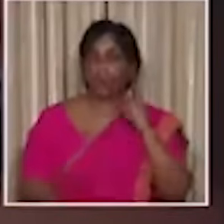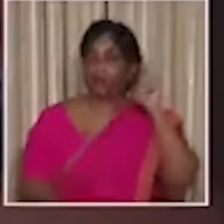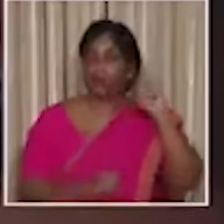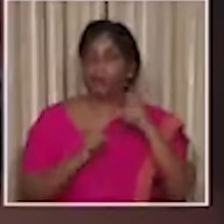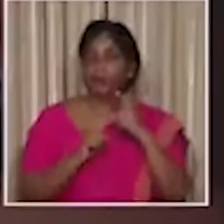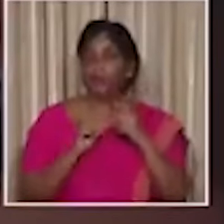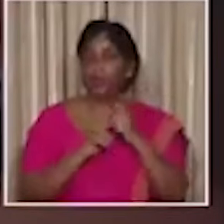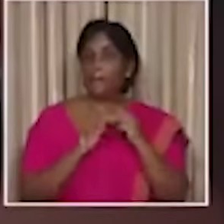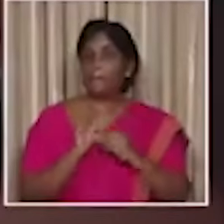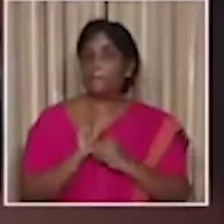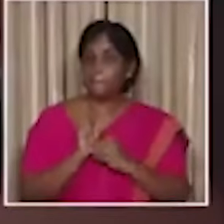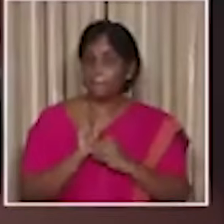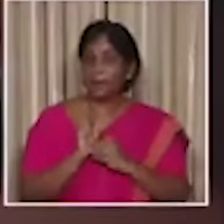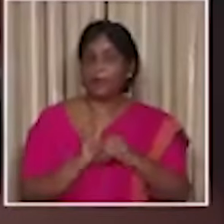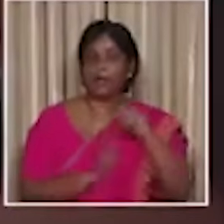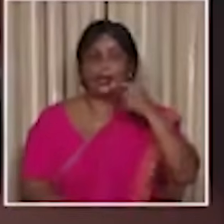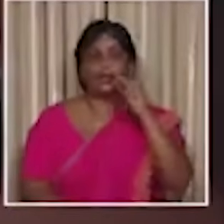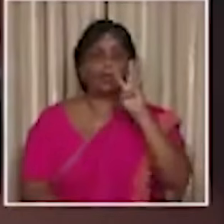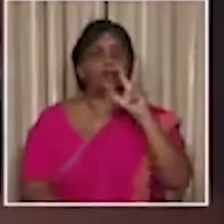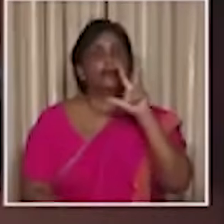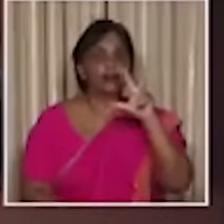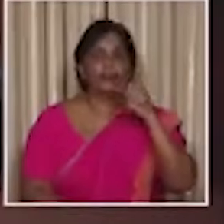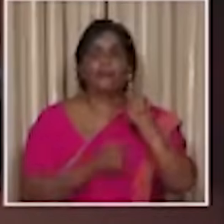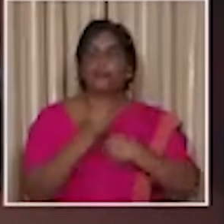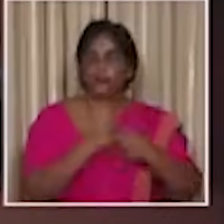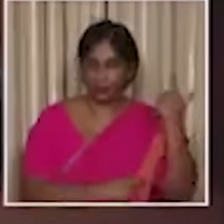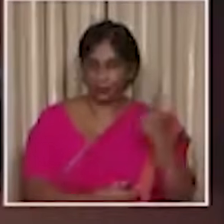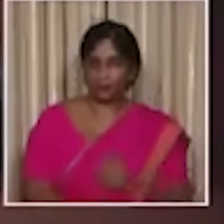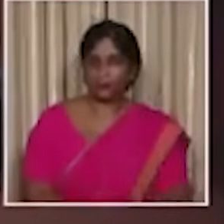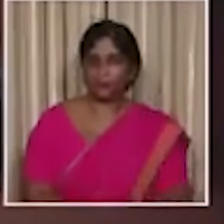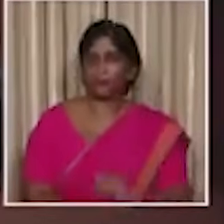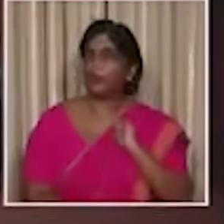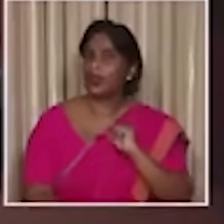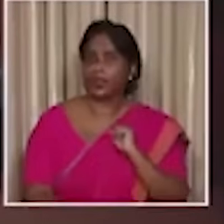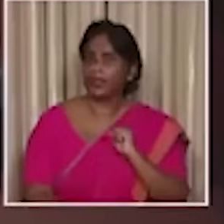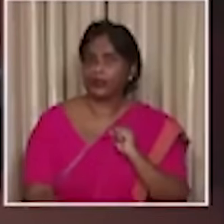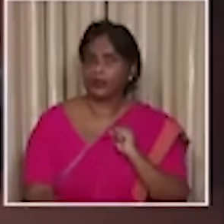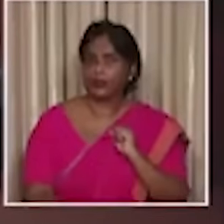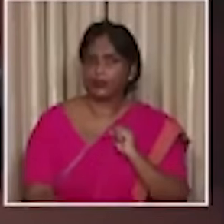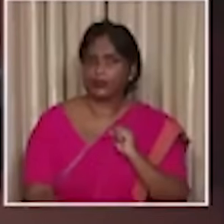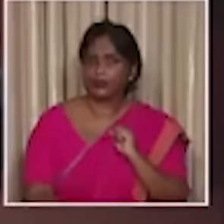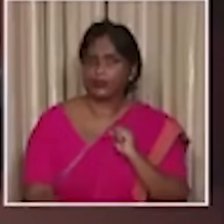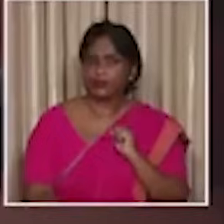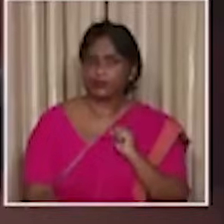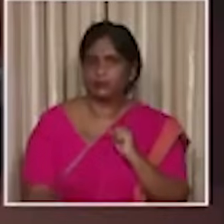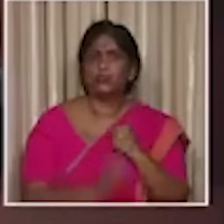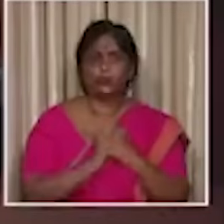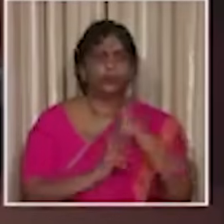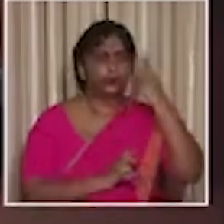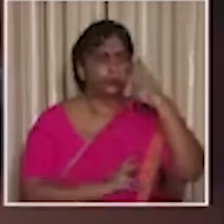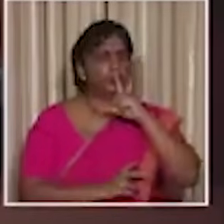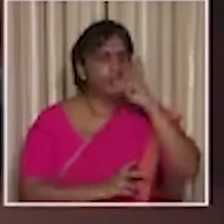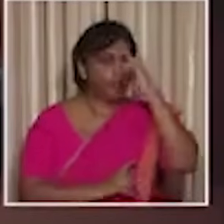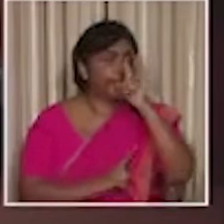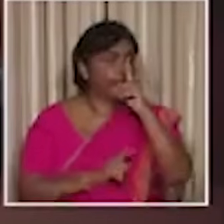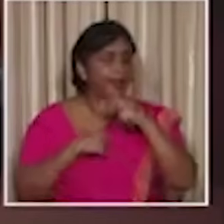මිලියන 138ට තමයි මේක අලෙවි කරන්න කියලා. ඇයි ගරු මන්ත්‍රීතුමනි? නියෝජ්‍ය කතානායකතුමනි, ඒක